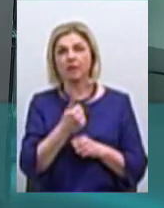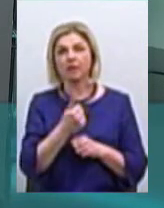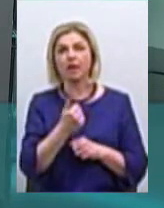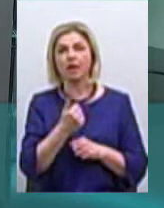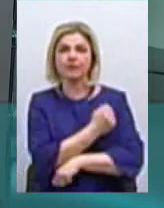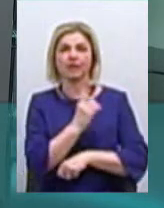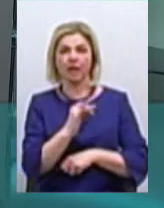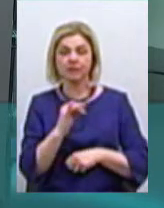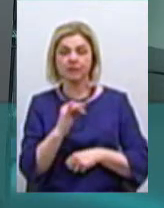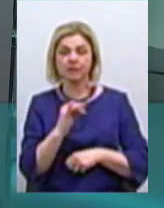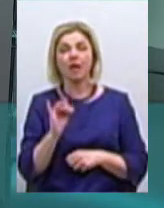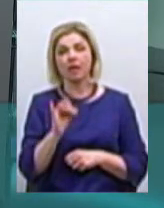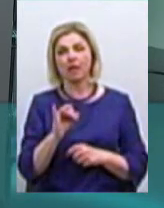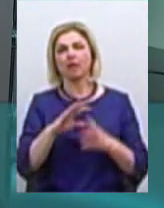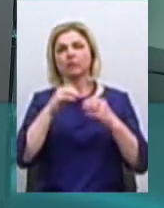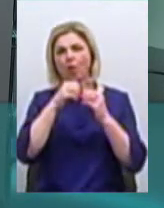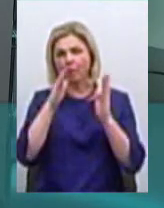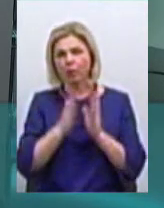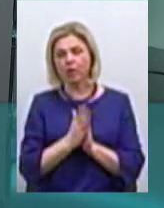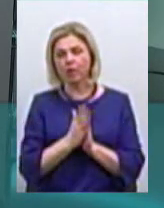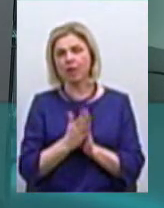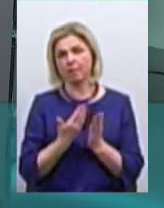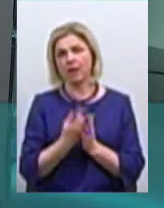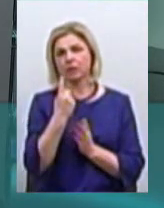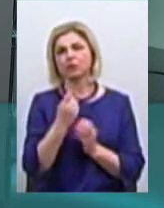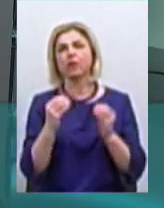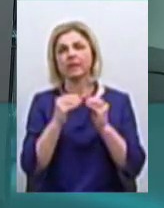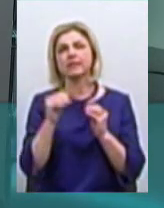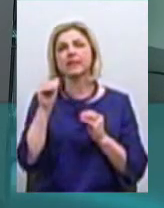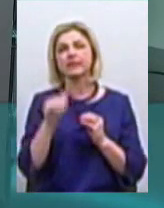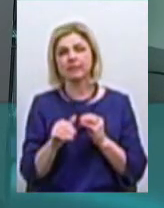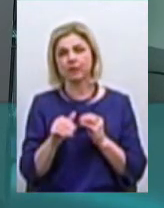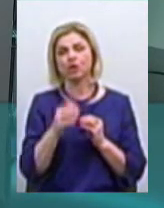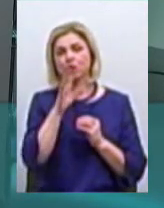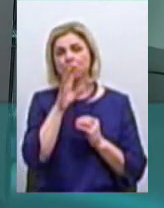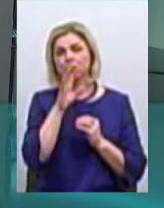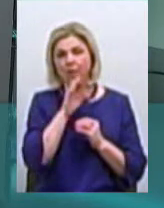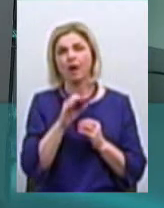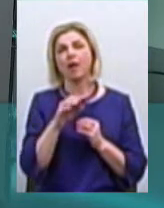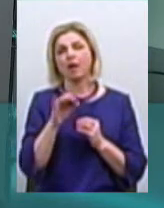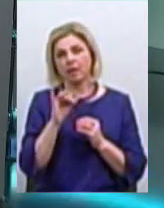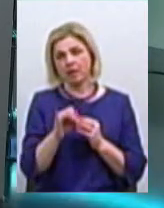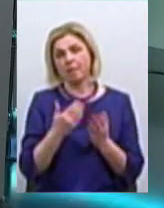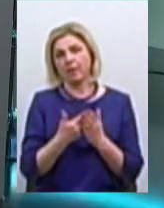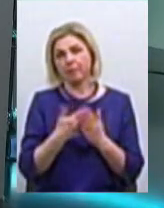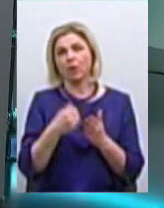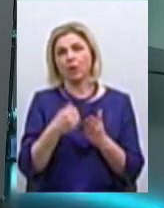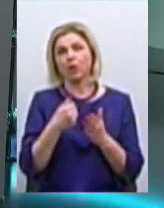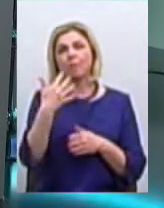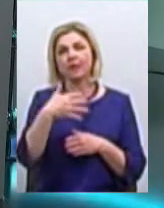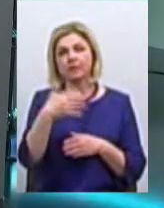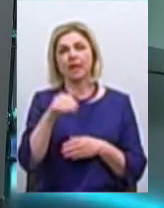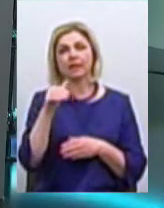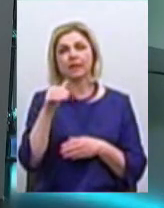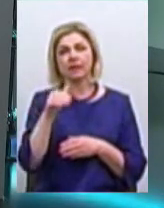вакцинації і охоплюється близько 110 тисяч собак за рік і десь до 50 тисяч